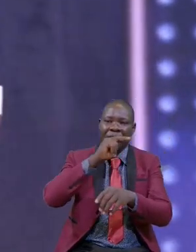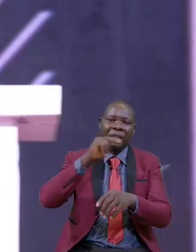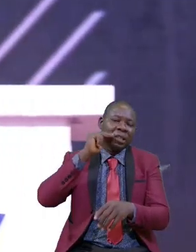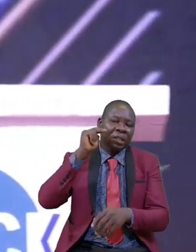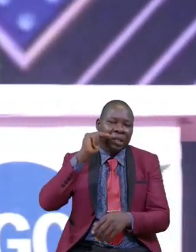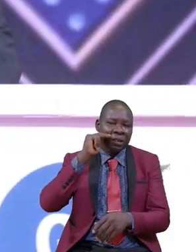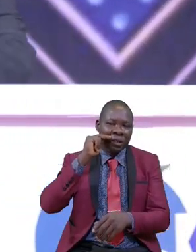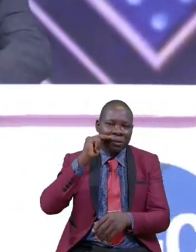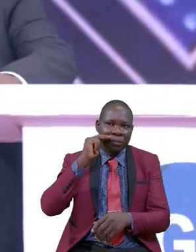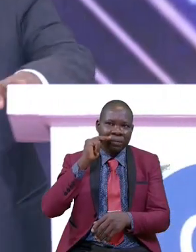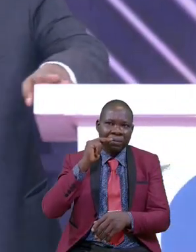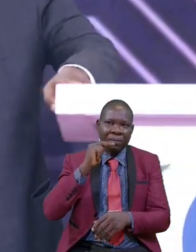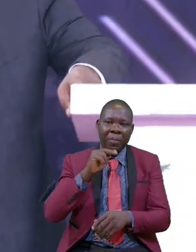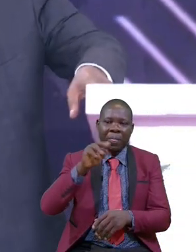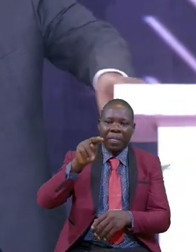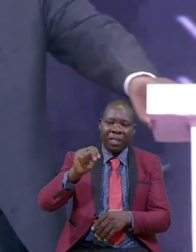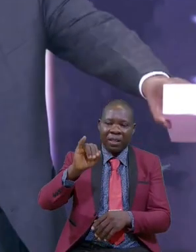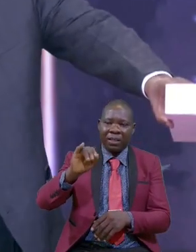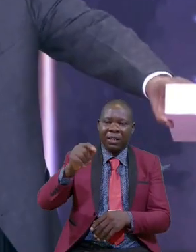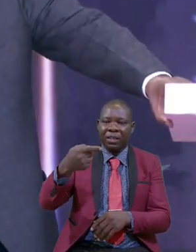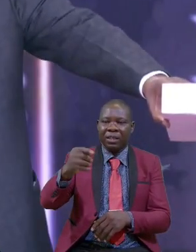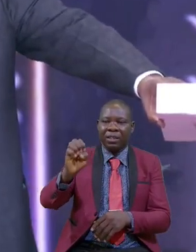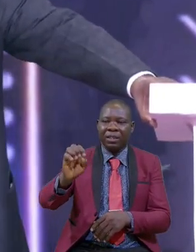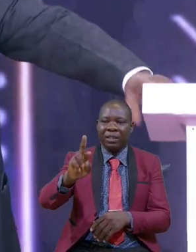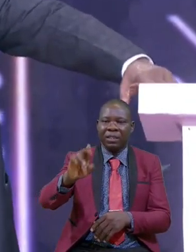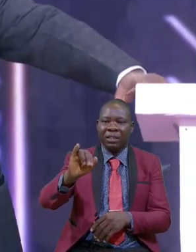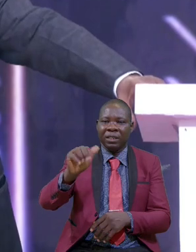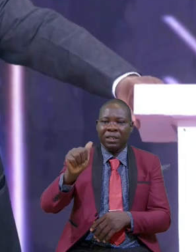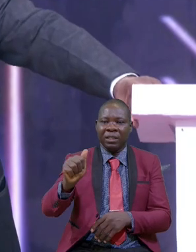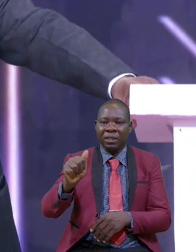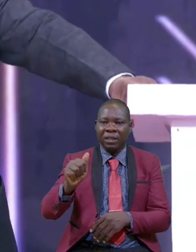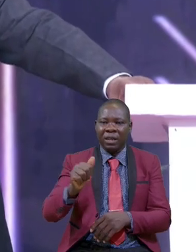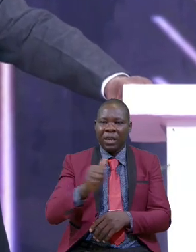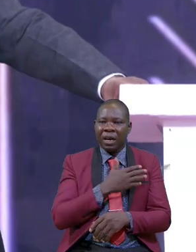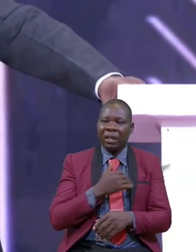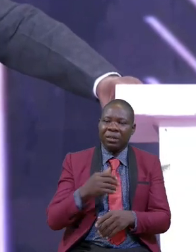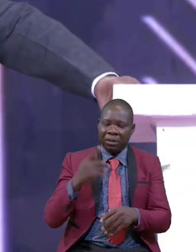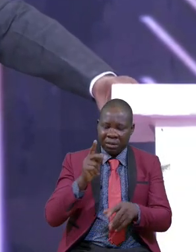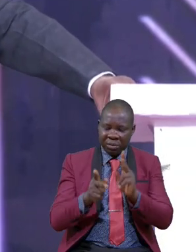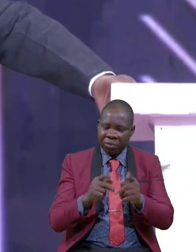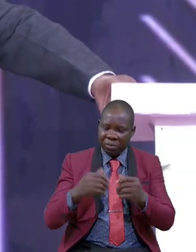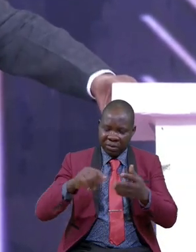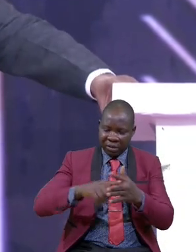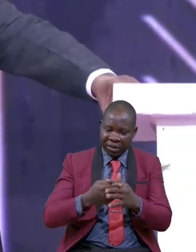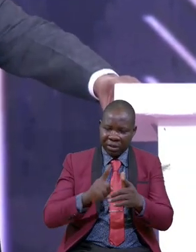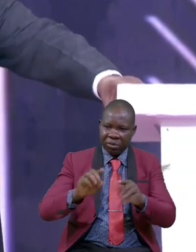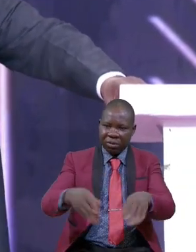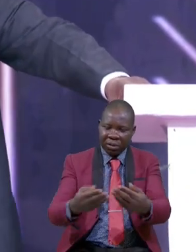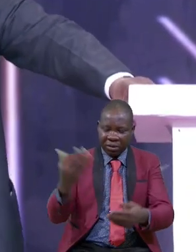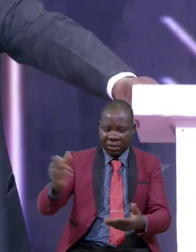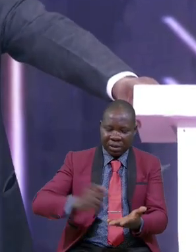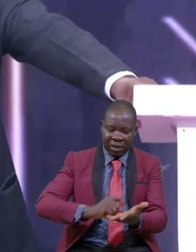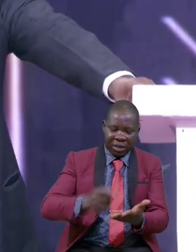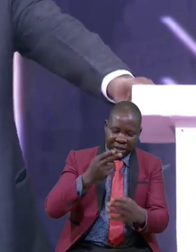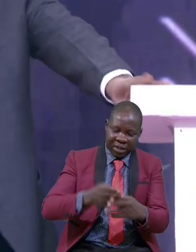qu'il connaissait me, autant sur moi. Et les gens ont commencé à donner leur nom, qu'ils veulent place, que je vienne dans tel